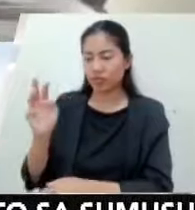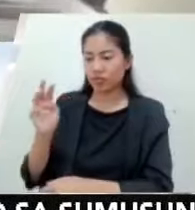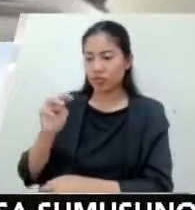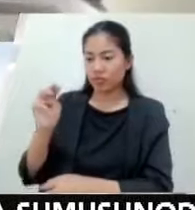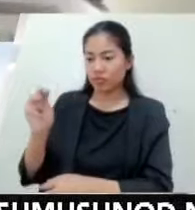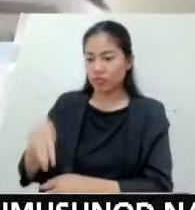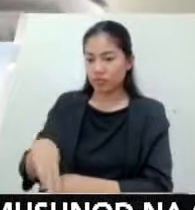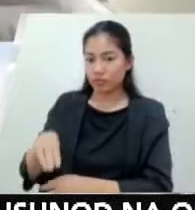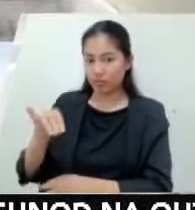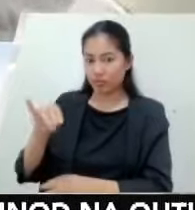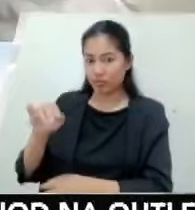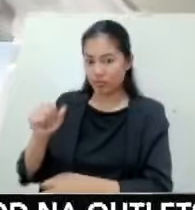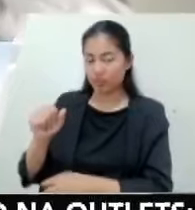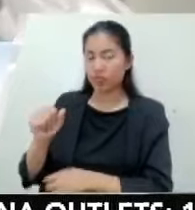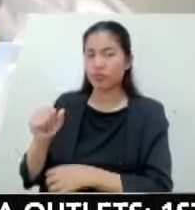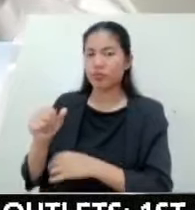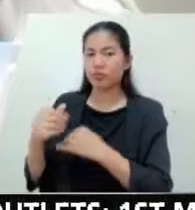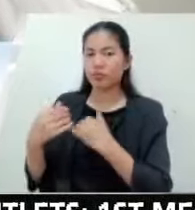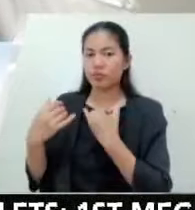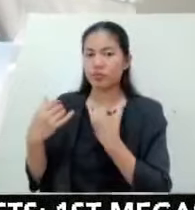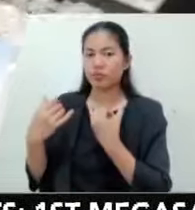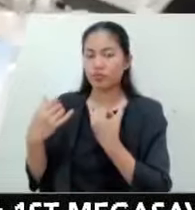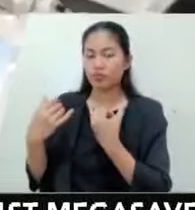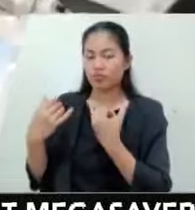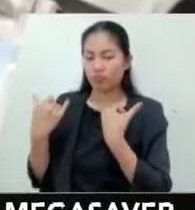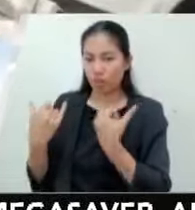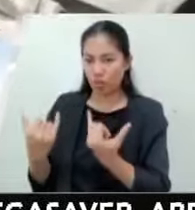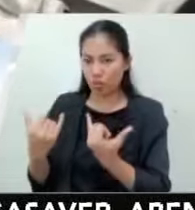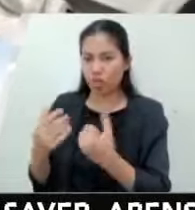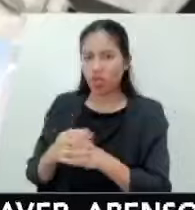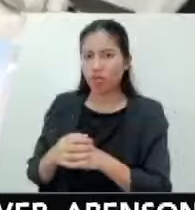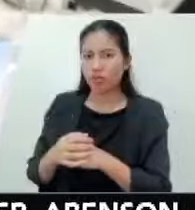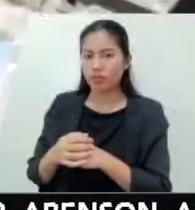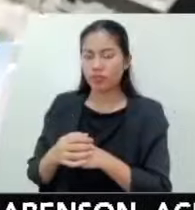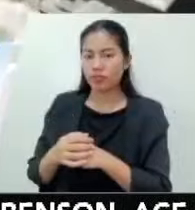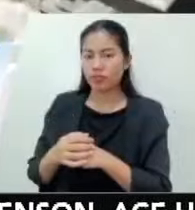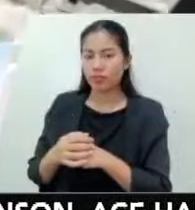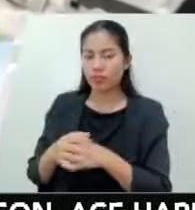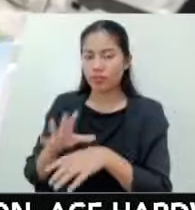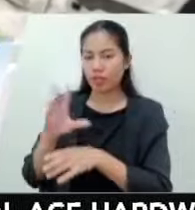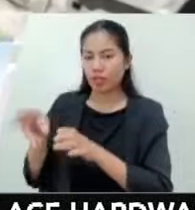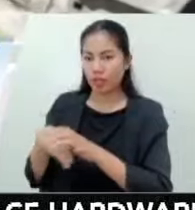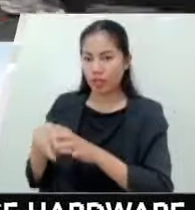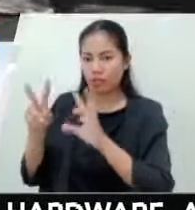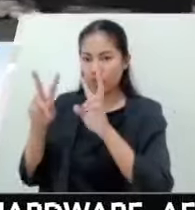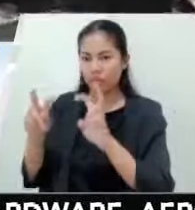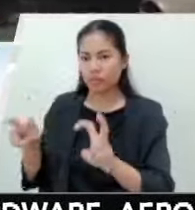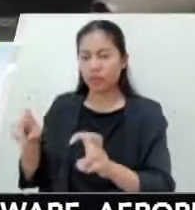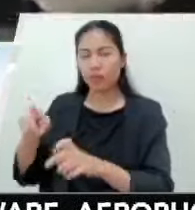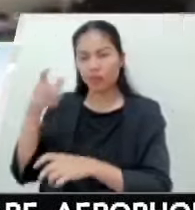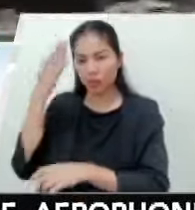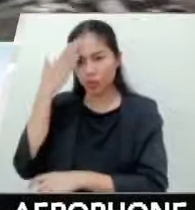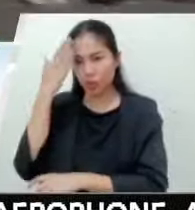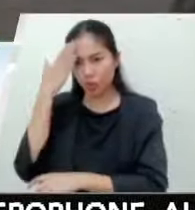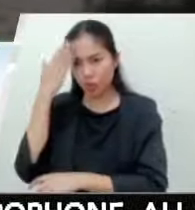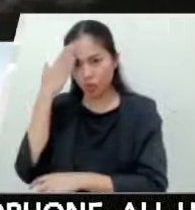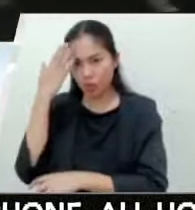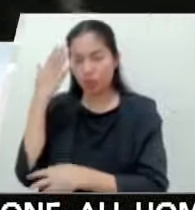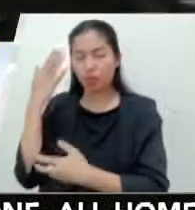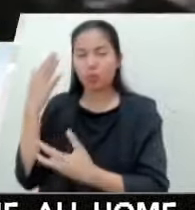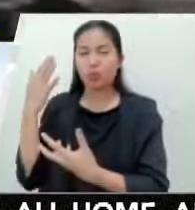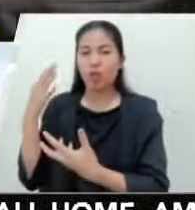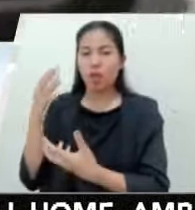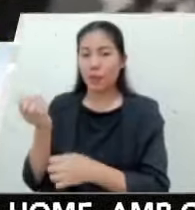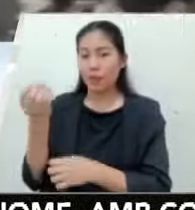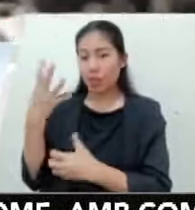ng investigation na ginagawa because we really have to identify because yung damage caused to the vehicles will